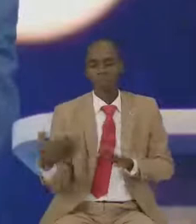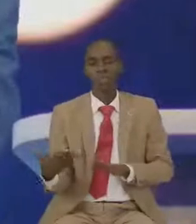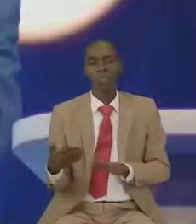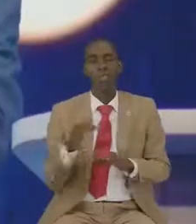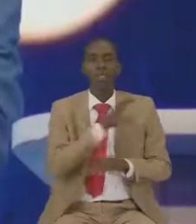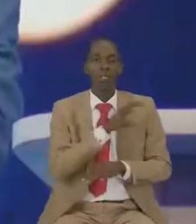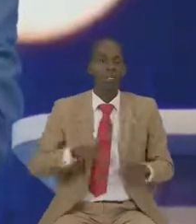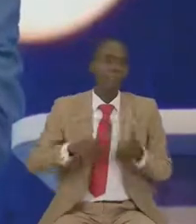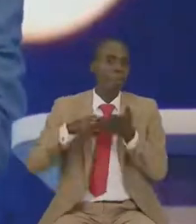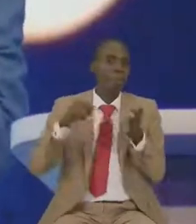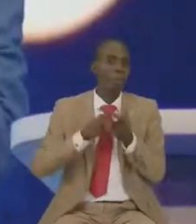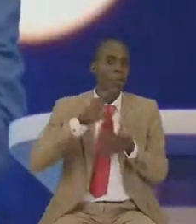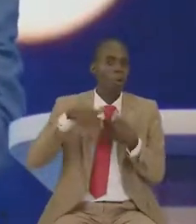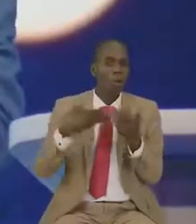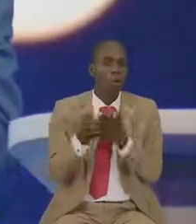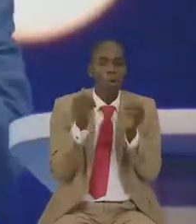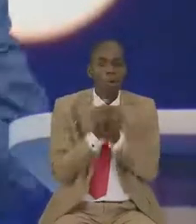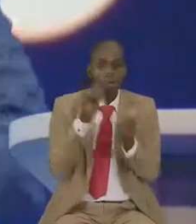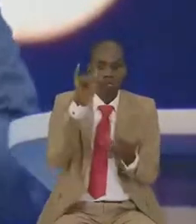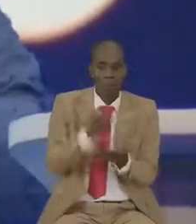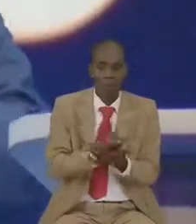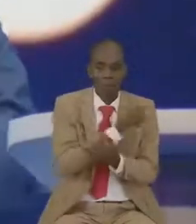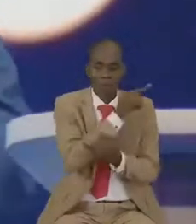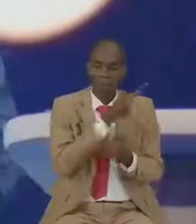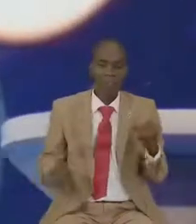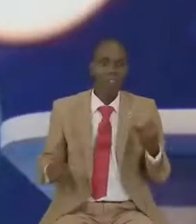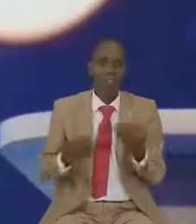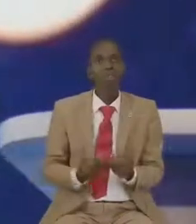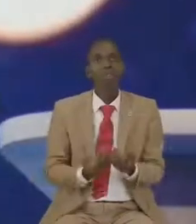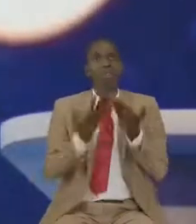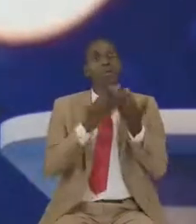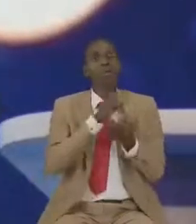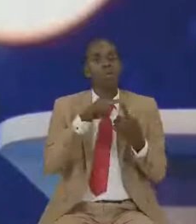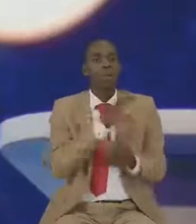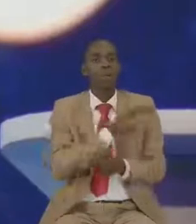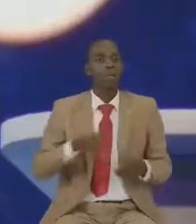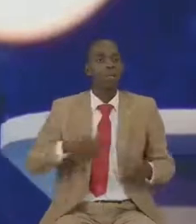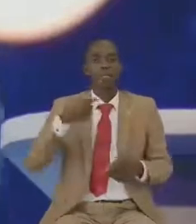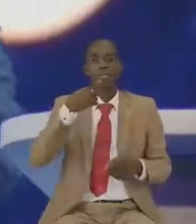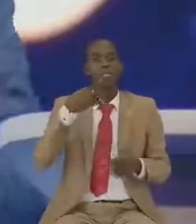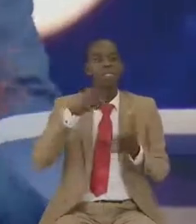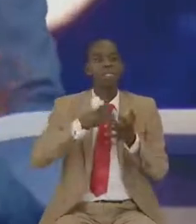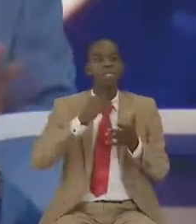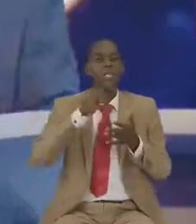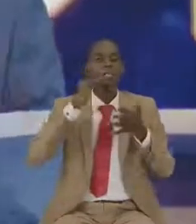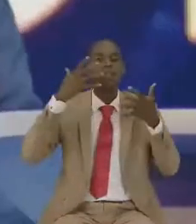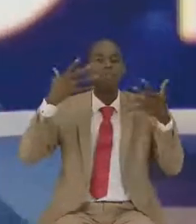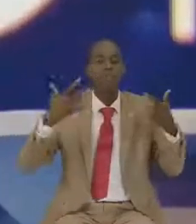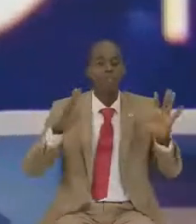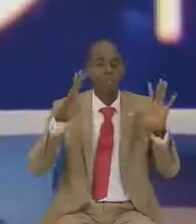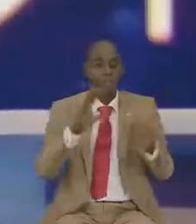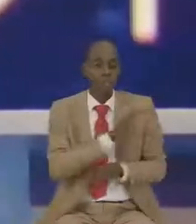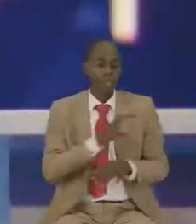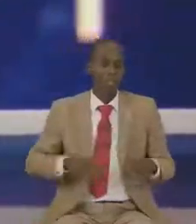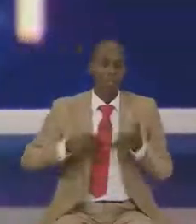mort, Christ a tout payé. Avec le sacrifice final, quand il a dit «